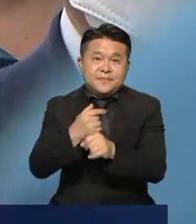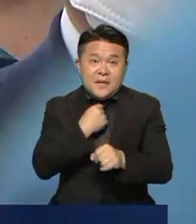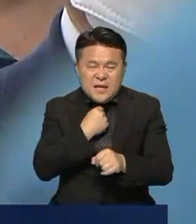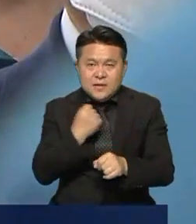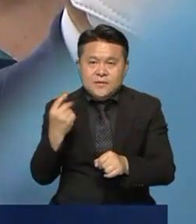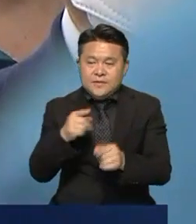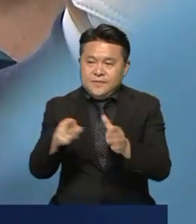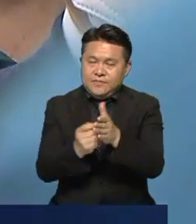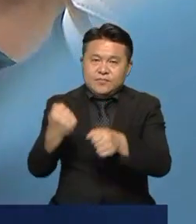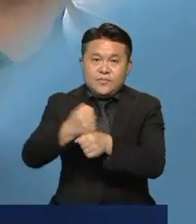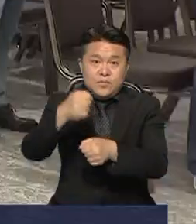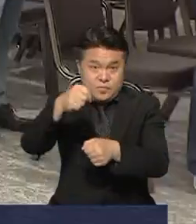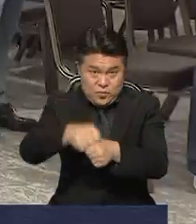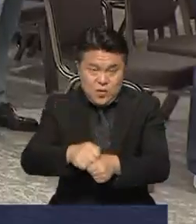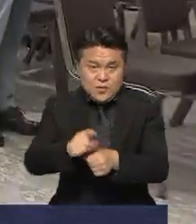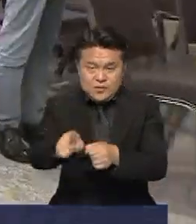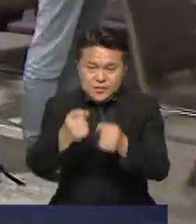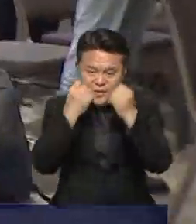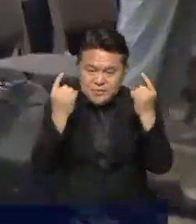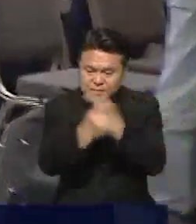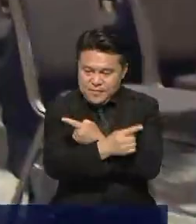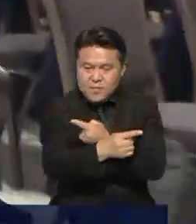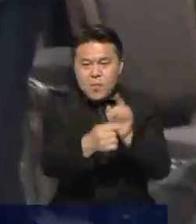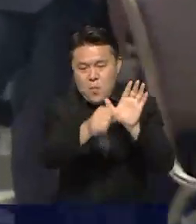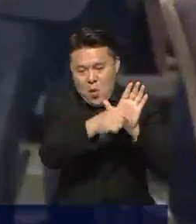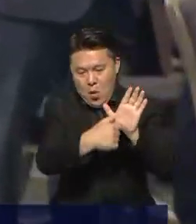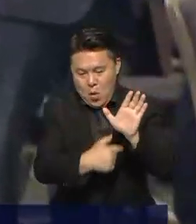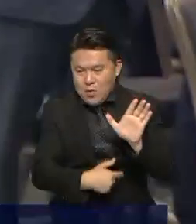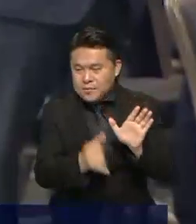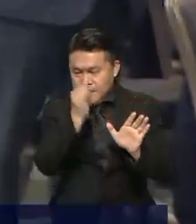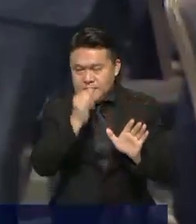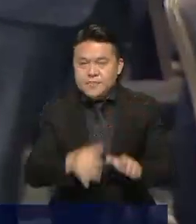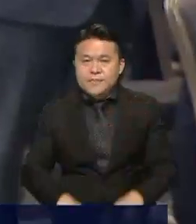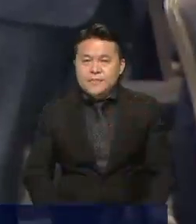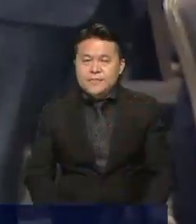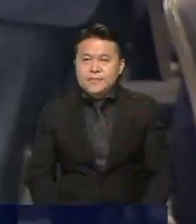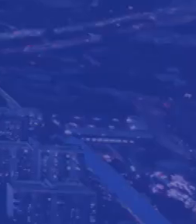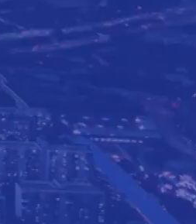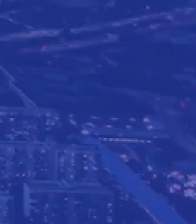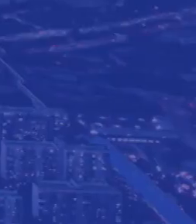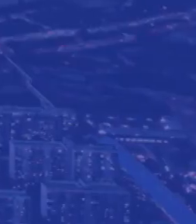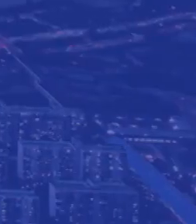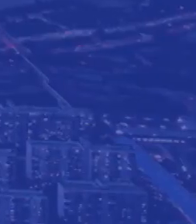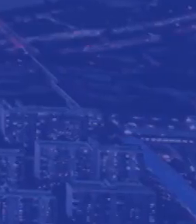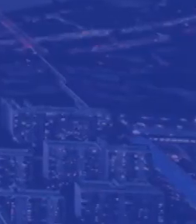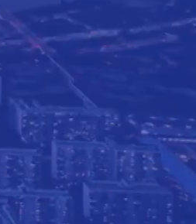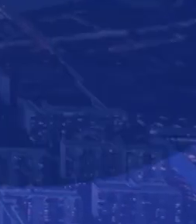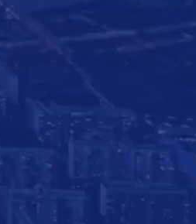신뢰 회복을 위한 혁신 방향이 담겼습니다. SBS 장민성입니다.